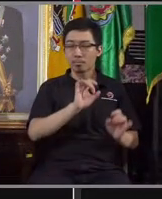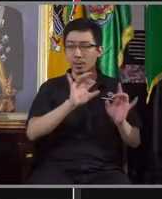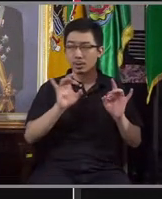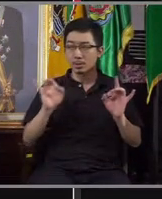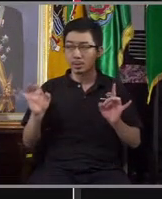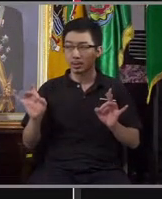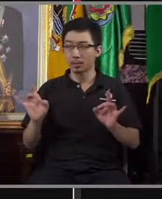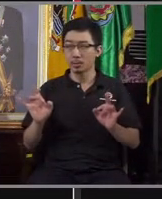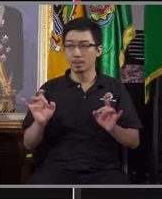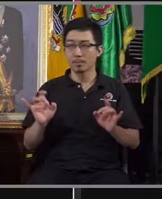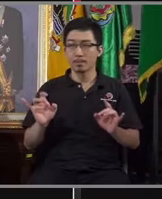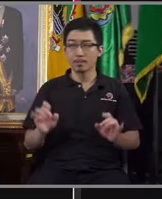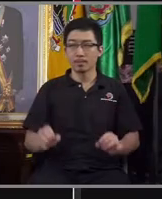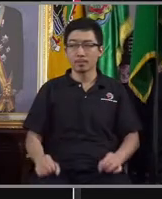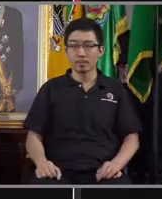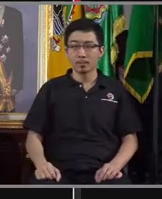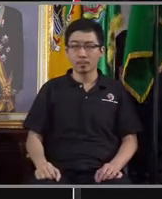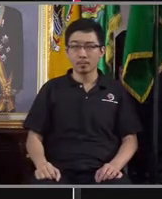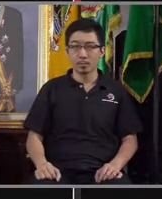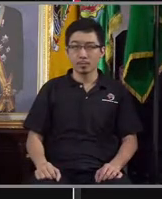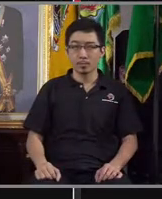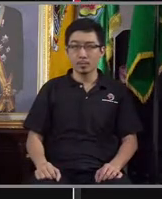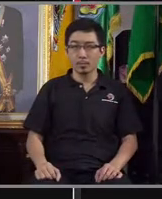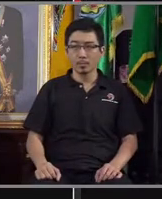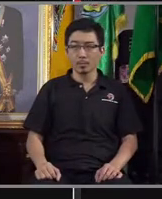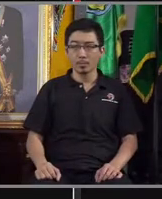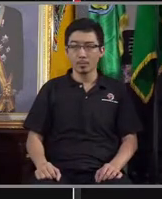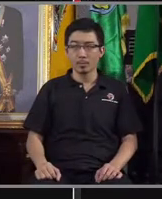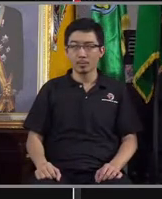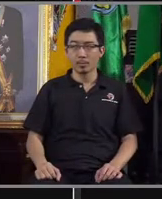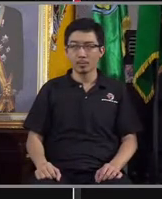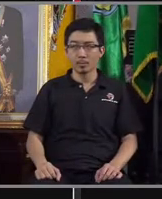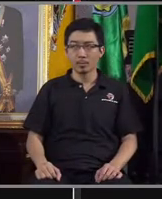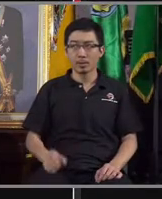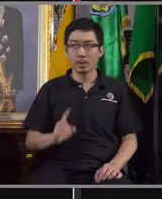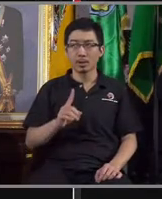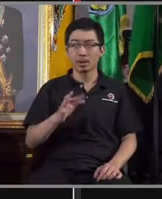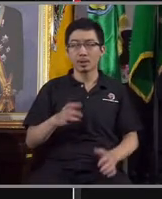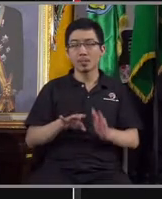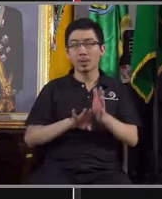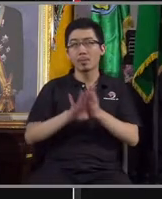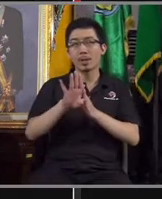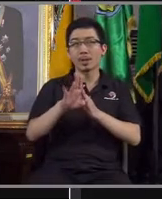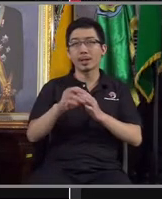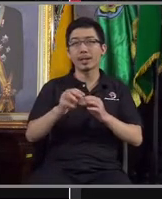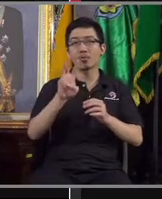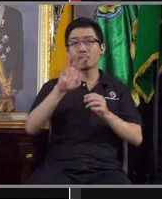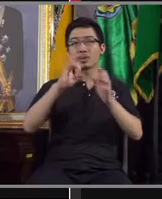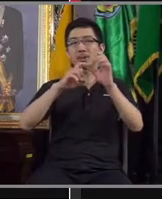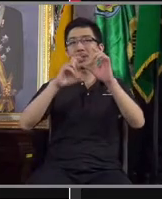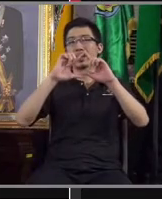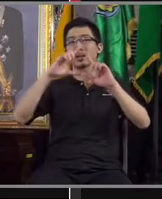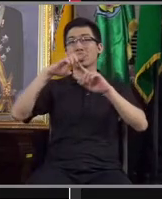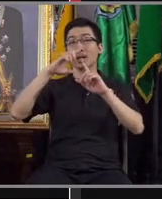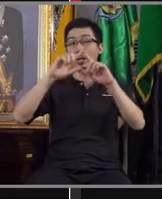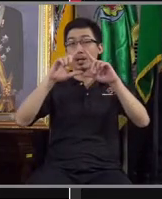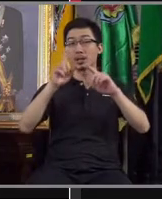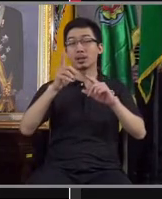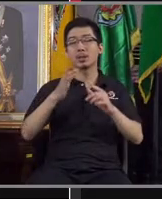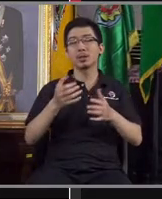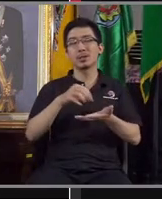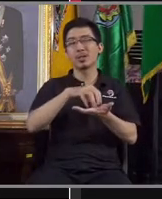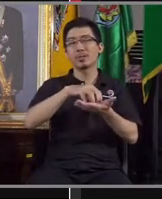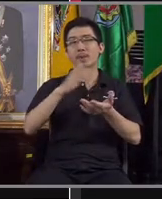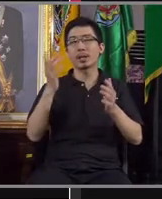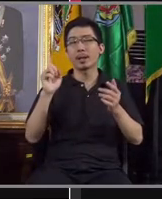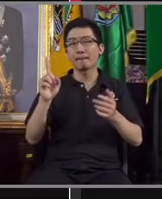pengembangan wisata di Telogobening dan juga pengembangan di Rawabening. Slide berikutnya, ini adalah wisata